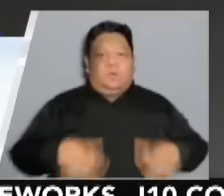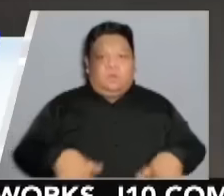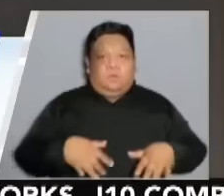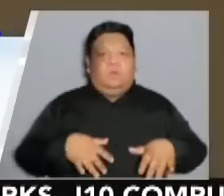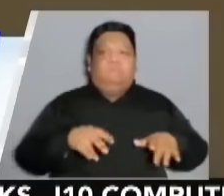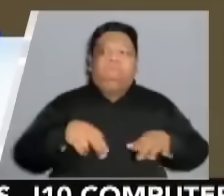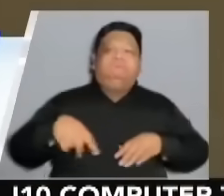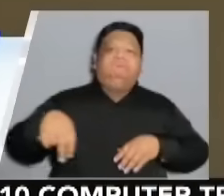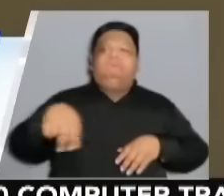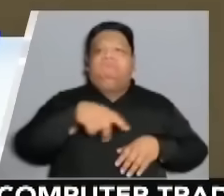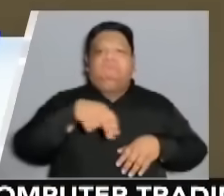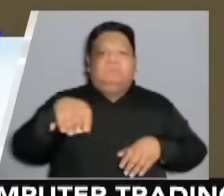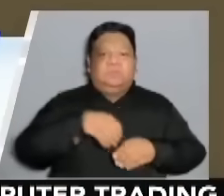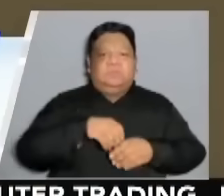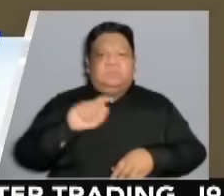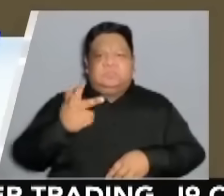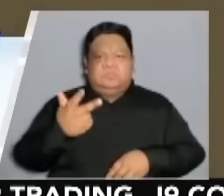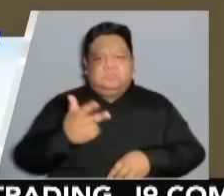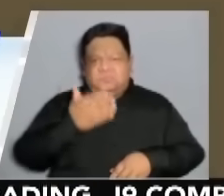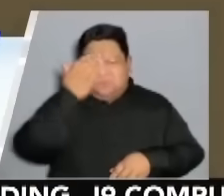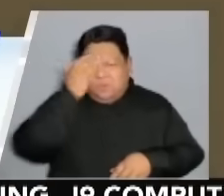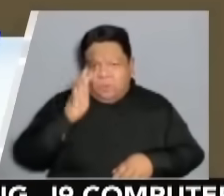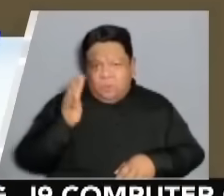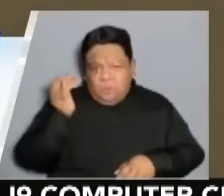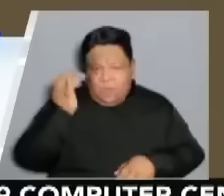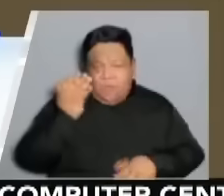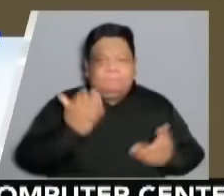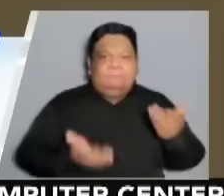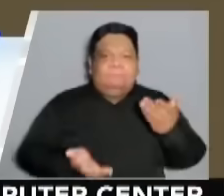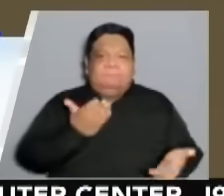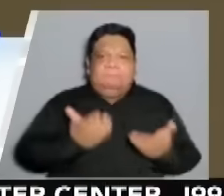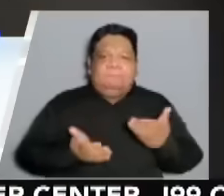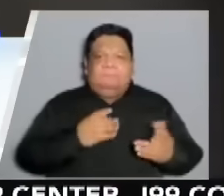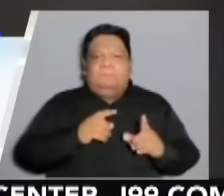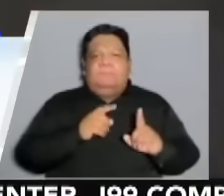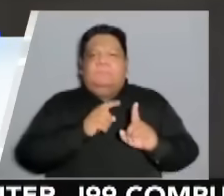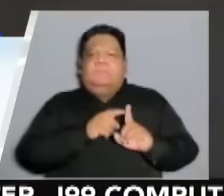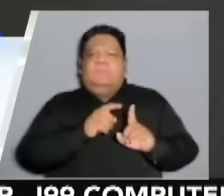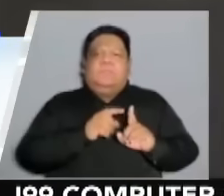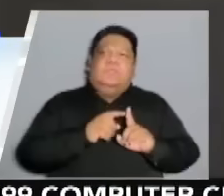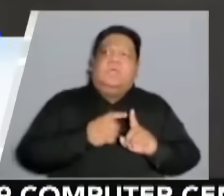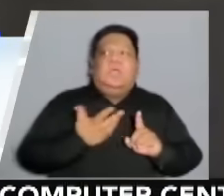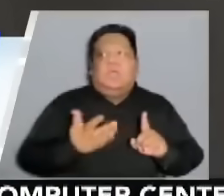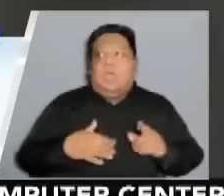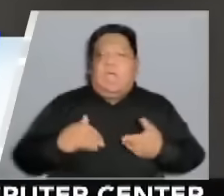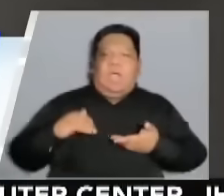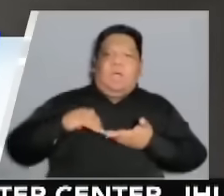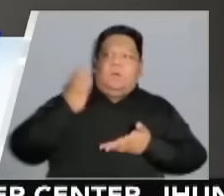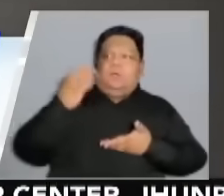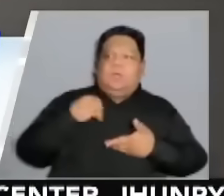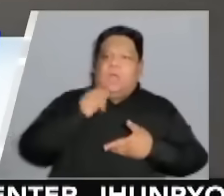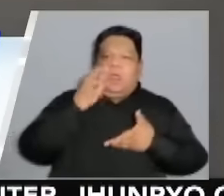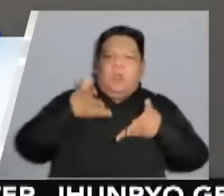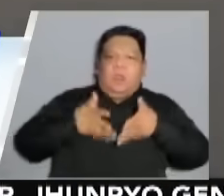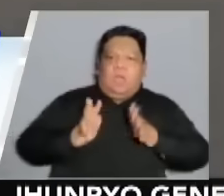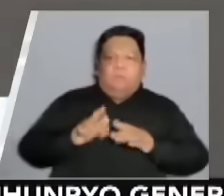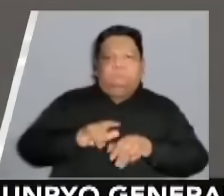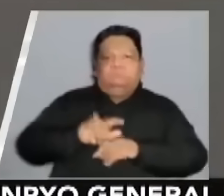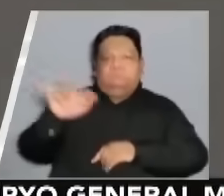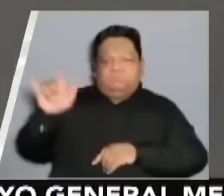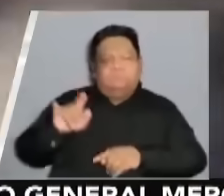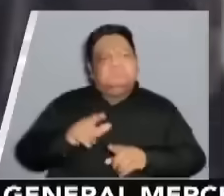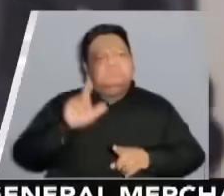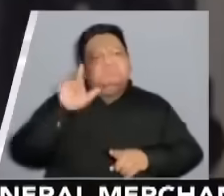kung bakit, pero posibleng dahil umano ito sa pagka-offload sa kanya. Pinayagan din siyang lumipad pa Vietnam